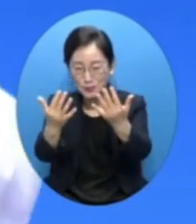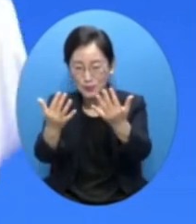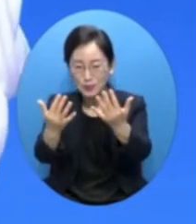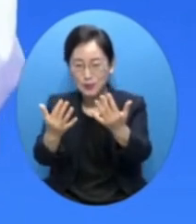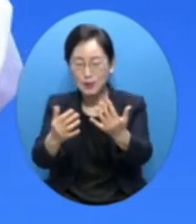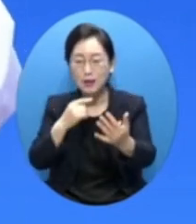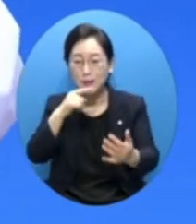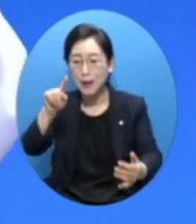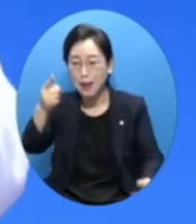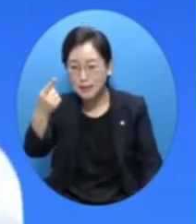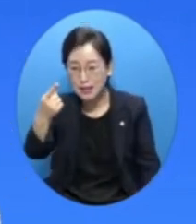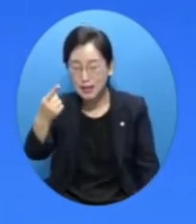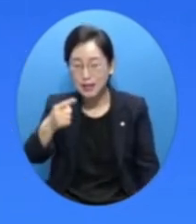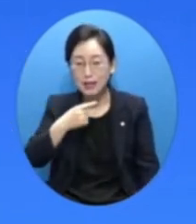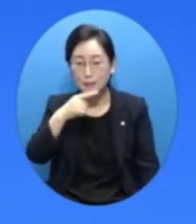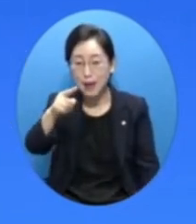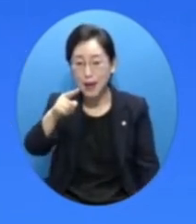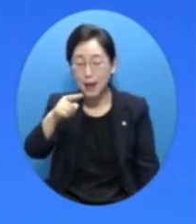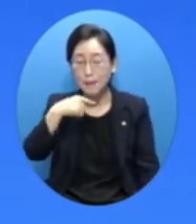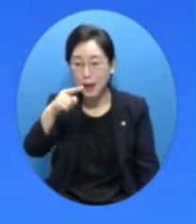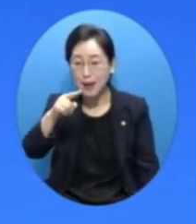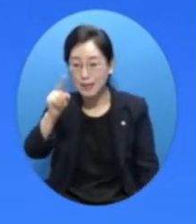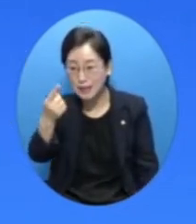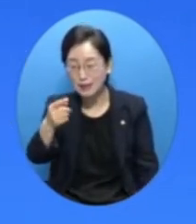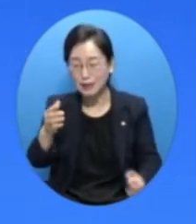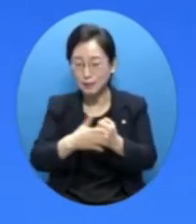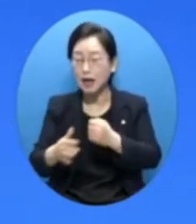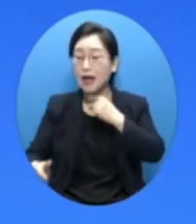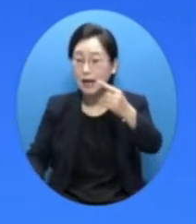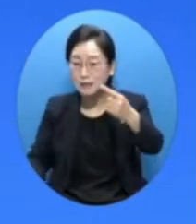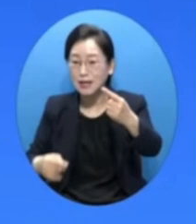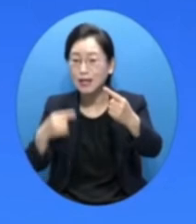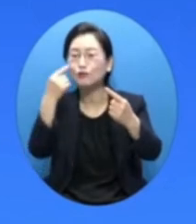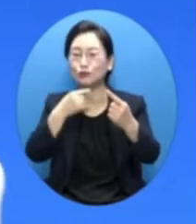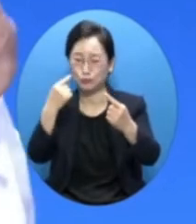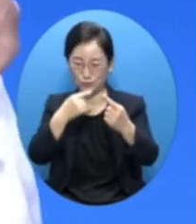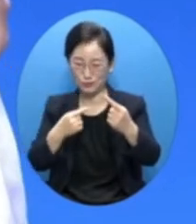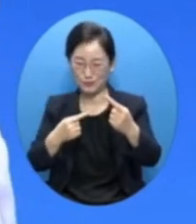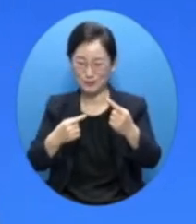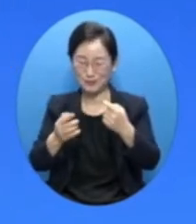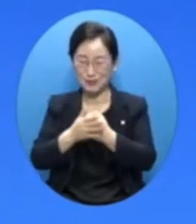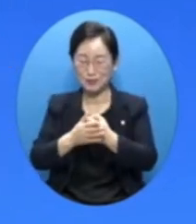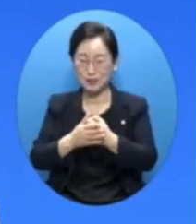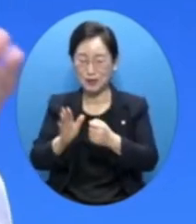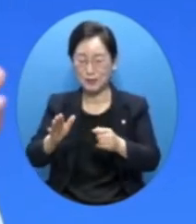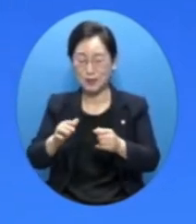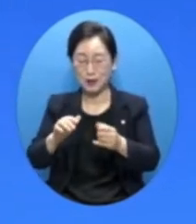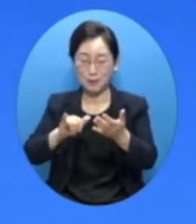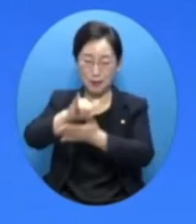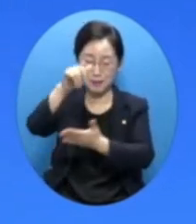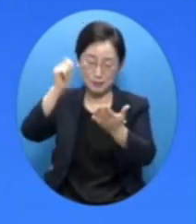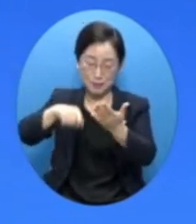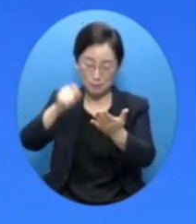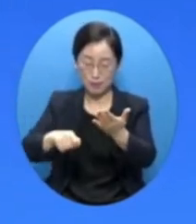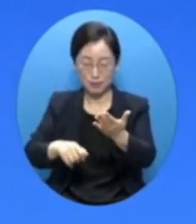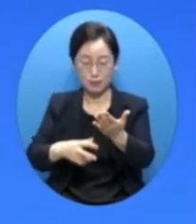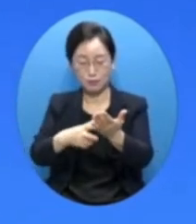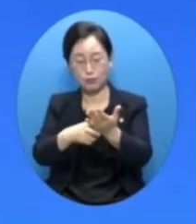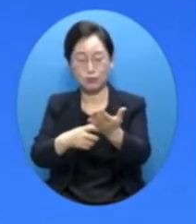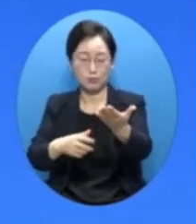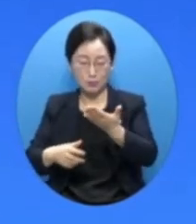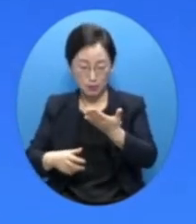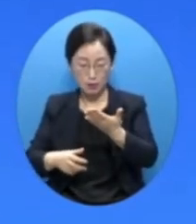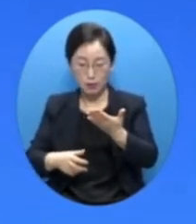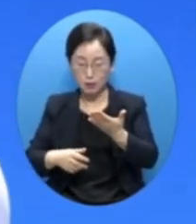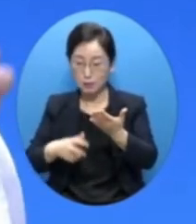101세부터는 1세로 나옵니다. 한번 제주도 가려고 비행기를 타려고 하니까 1세로 나와가고 티켓이 안 나오더래요.